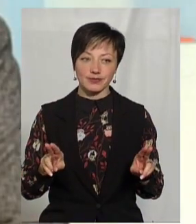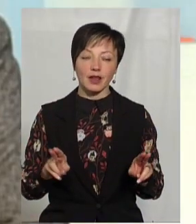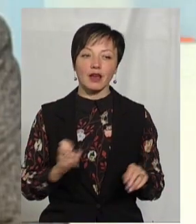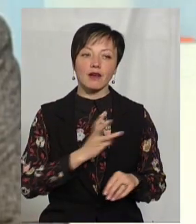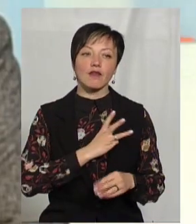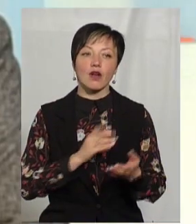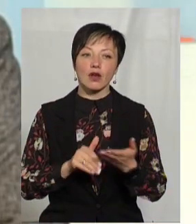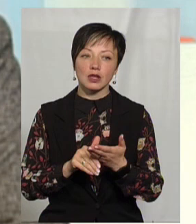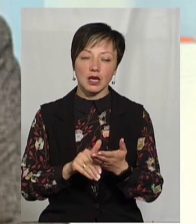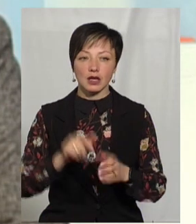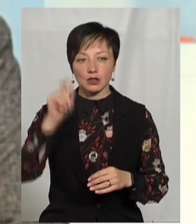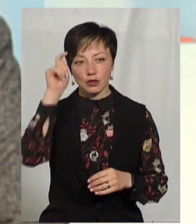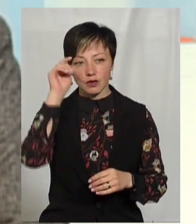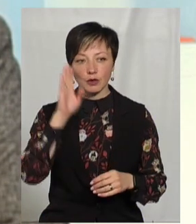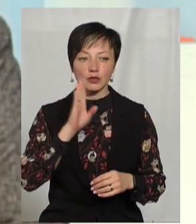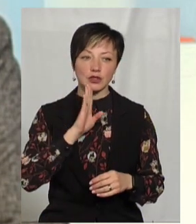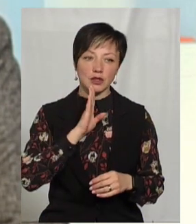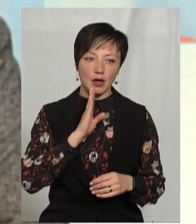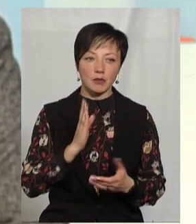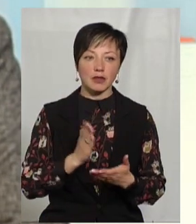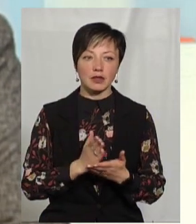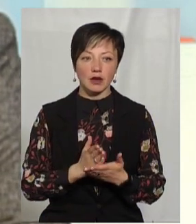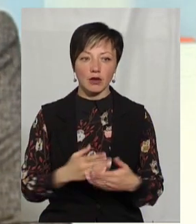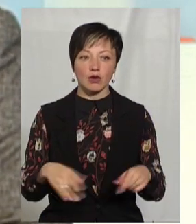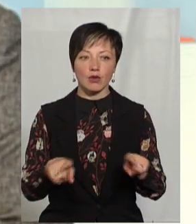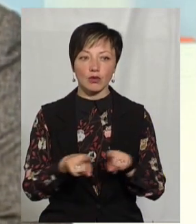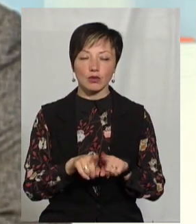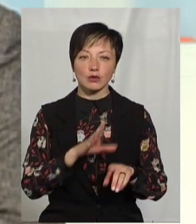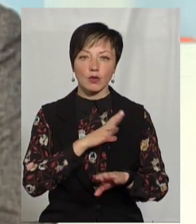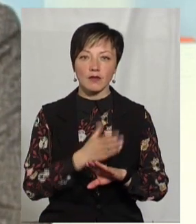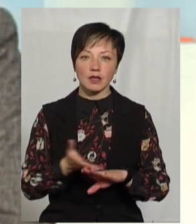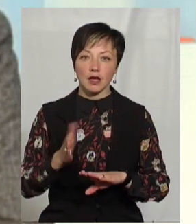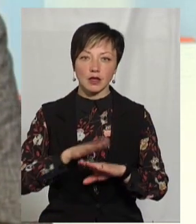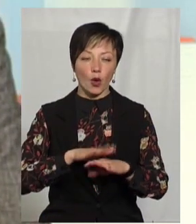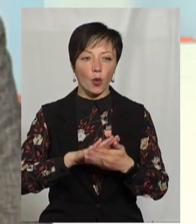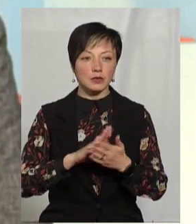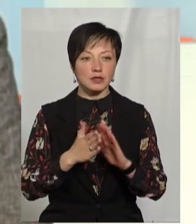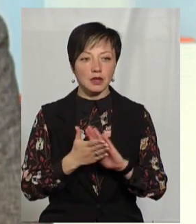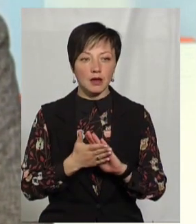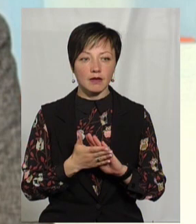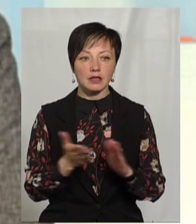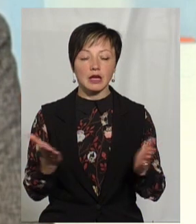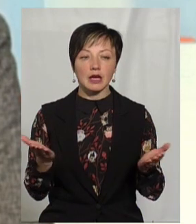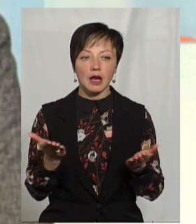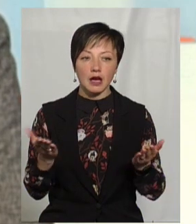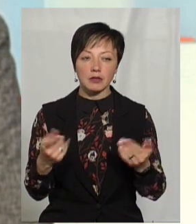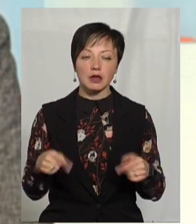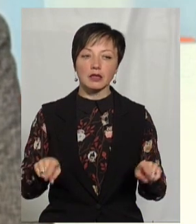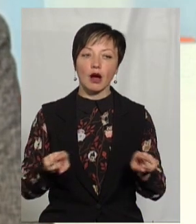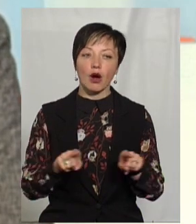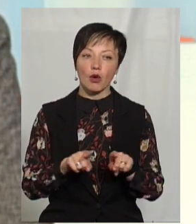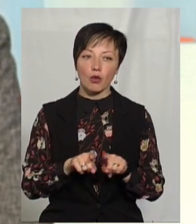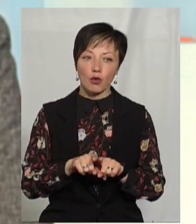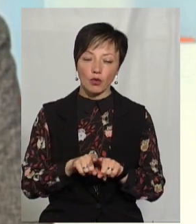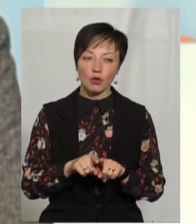І волонтерами, чоловіками, і також жінками, які також були в скрутних обставинах, і яким також в свій